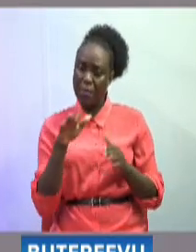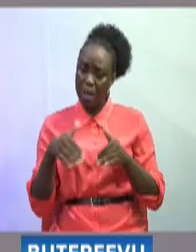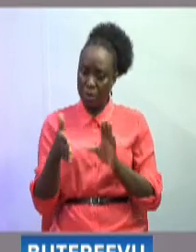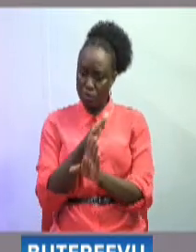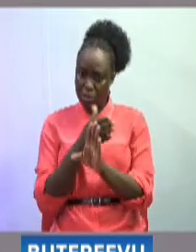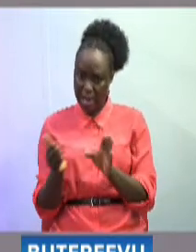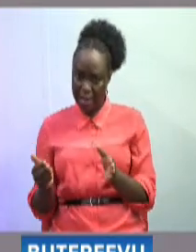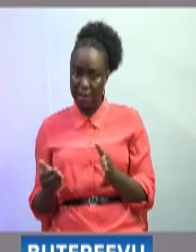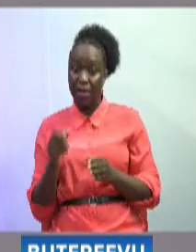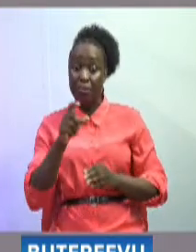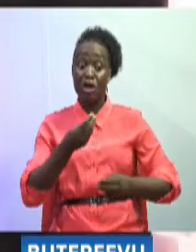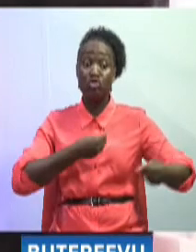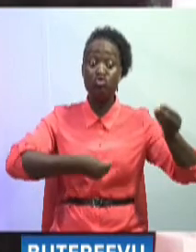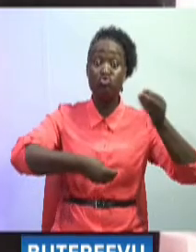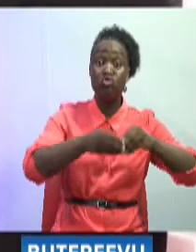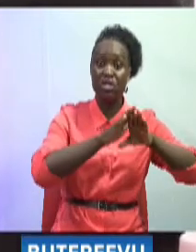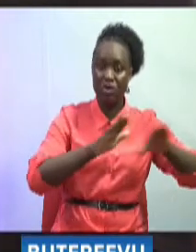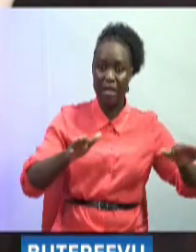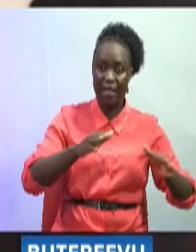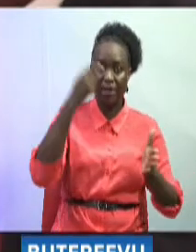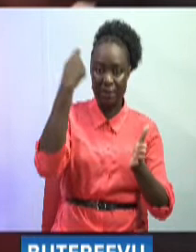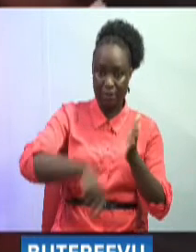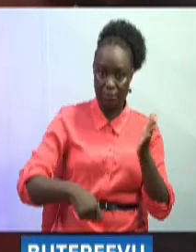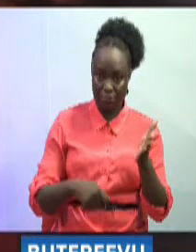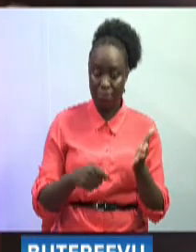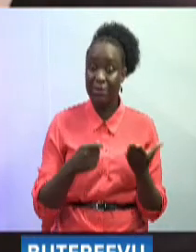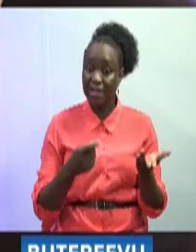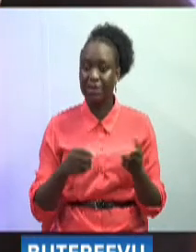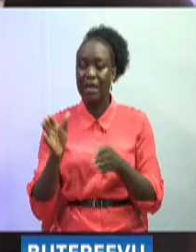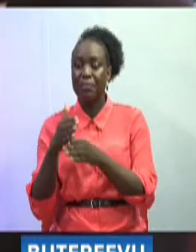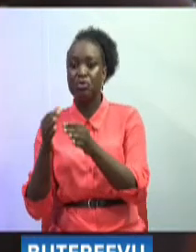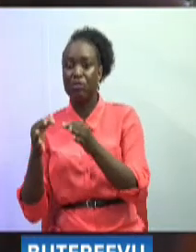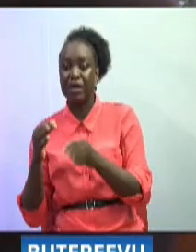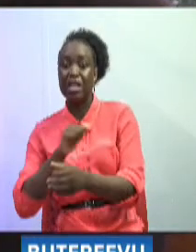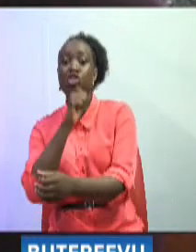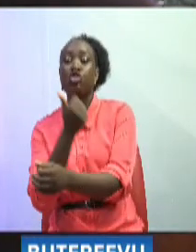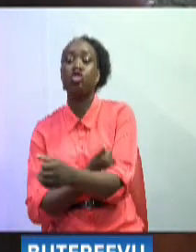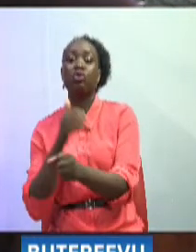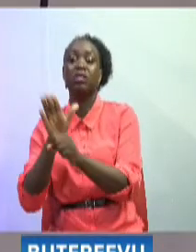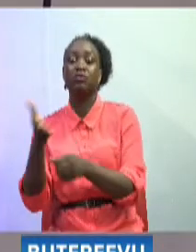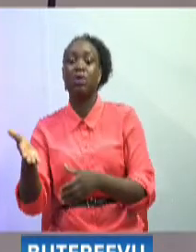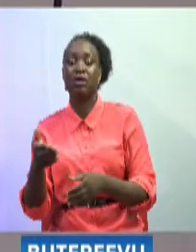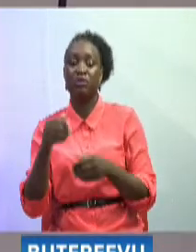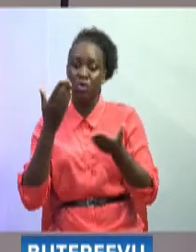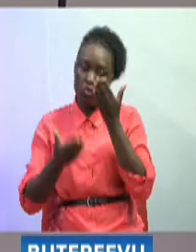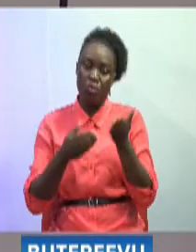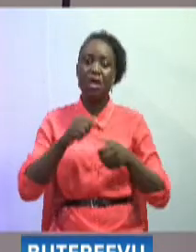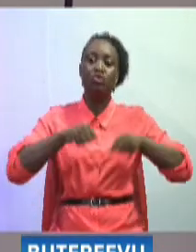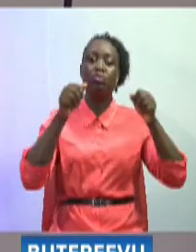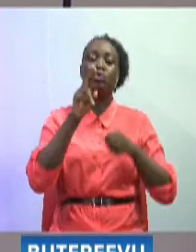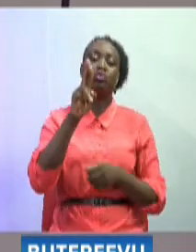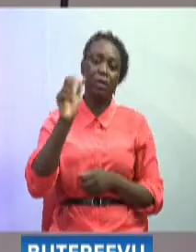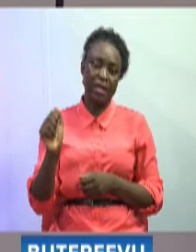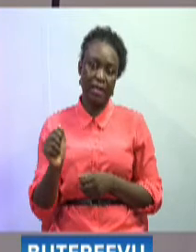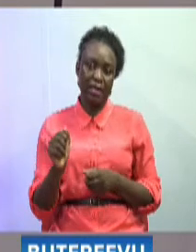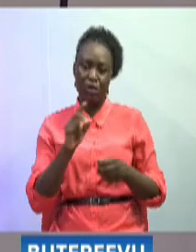atunda ettaka wakugibwako omusolo, minisita w'ebyensimbi aweebwa obuyinza bungi okusinga ssenkulu owa URA n'obuwayiro obulala bungi.